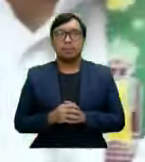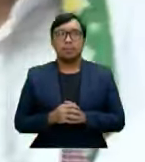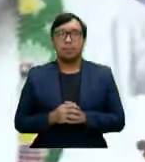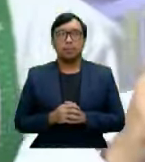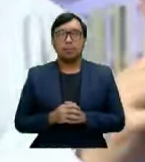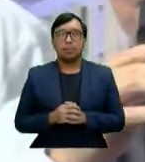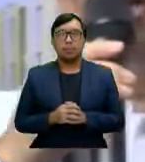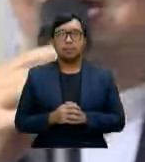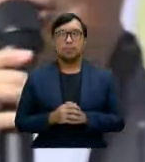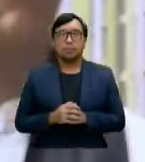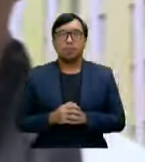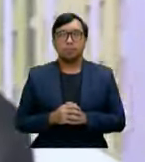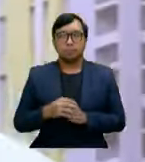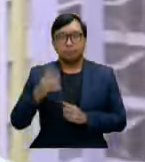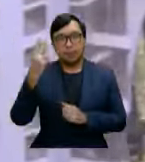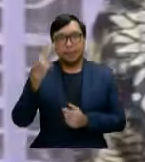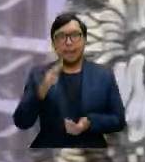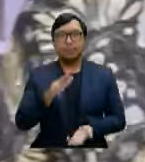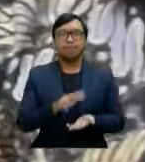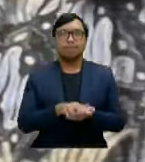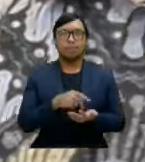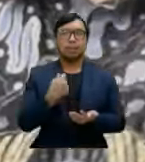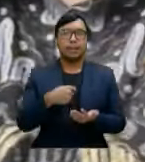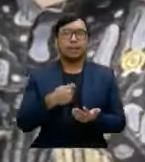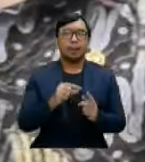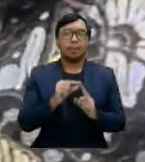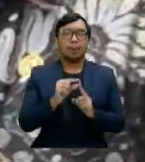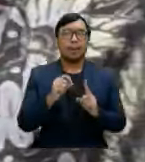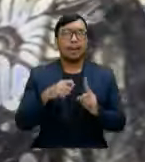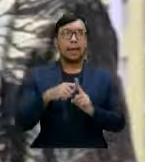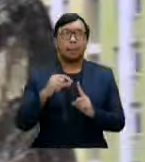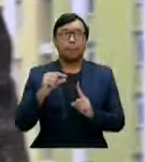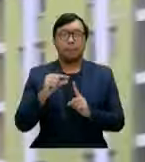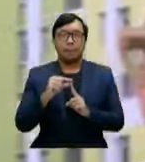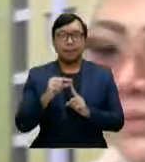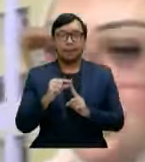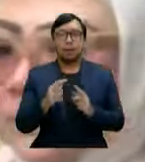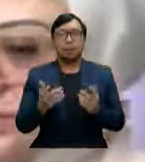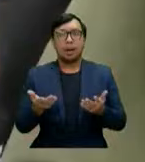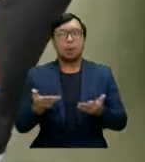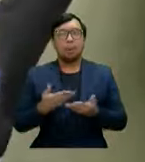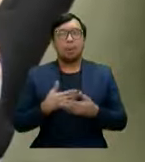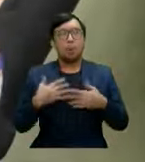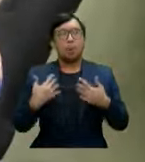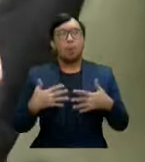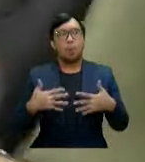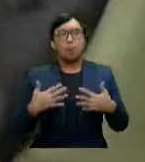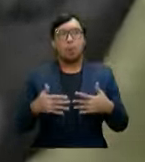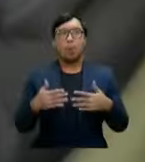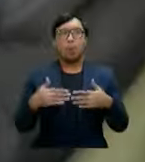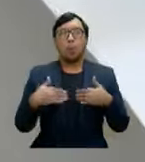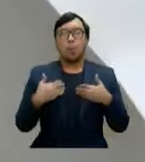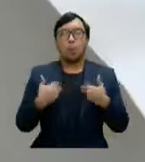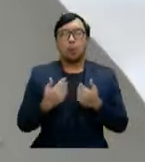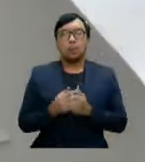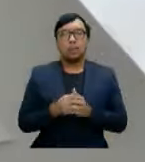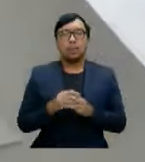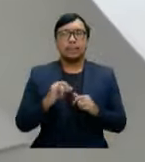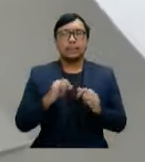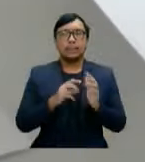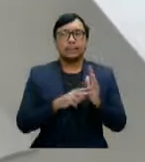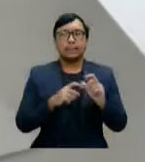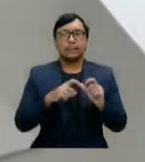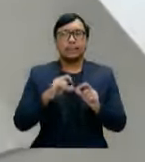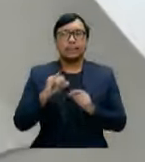Kebijakan pemerintah di bawah Kementerian PKP tersebut ternyata disambut baik oleh masyarakat, seperti yang dirasakan oleh Lisni, warga Mampang